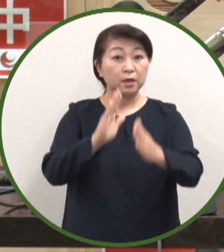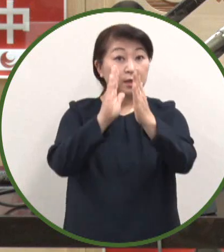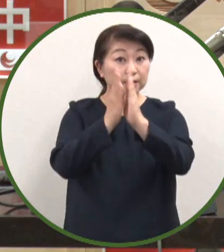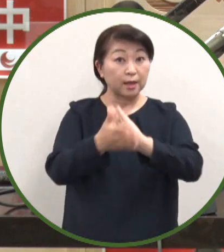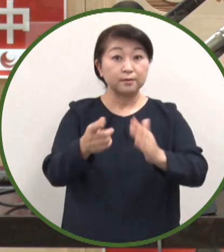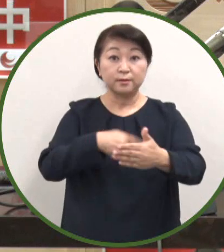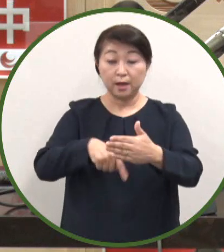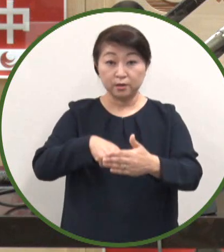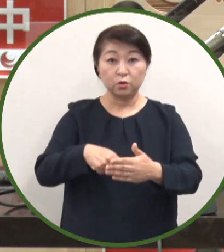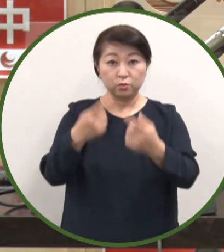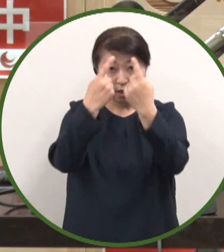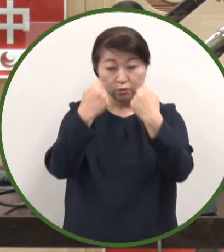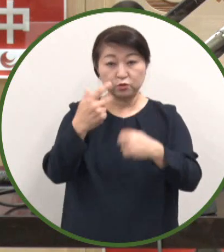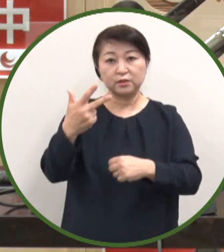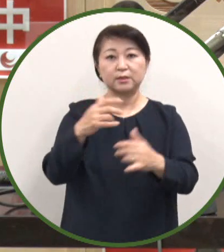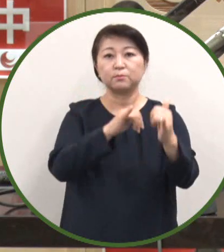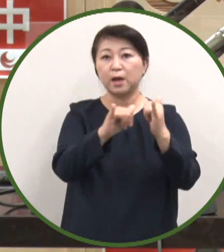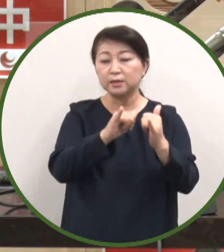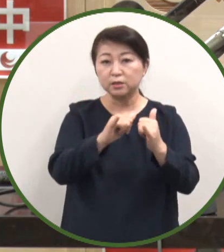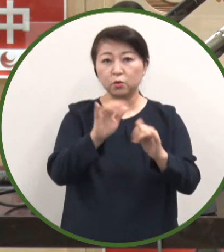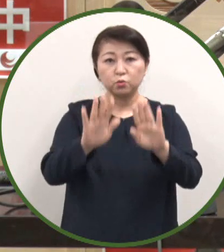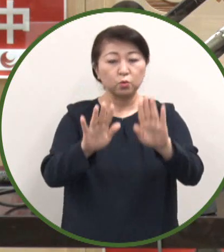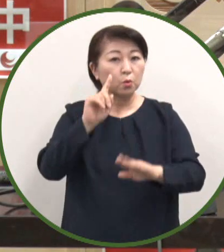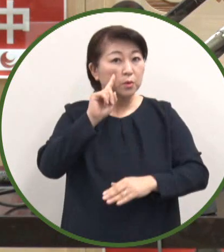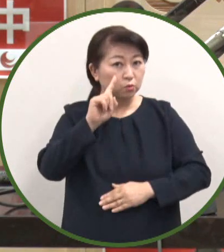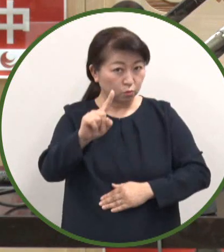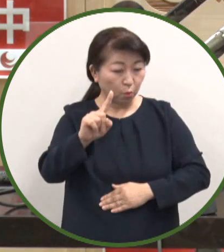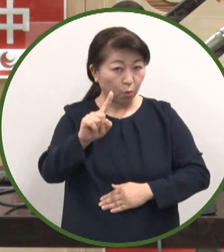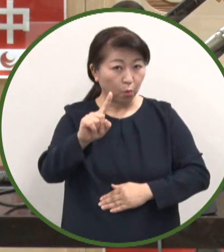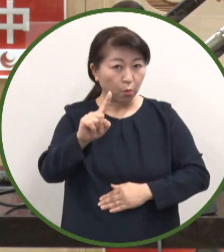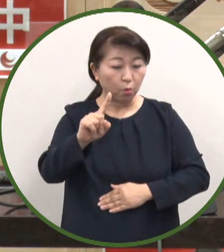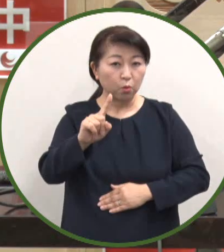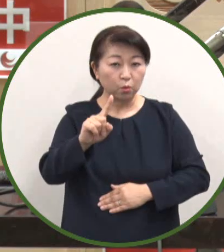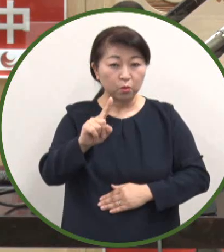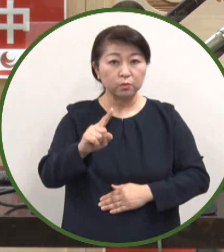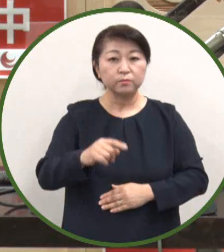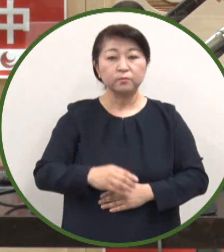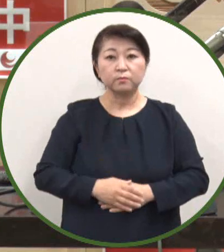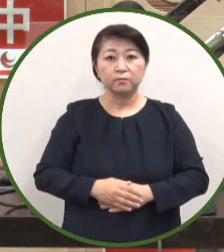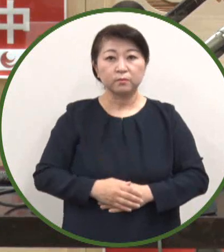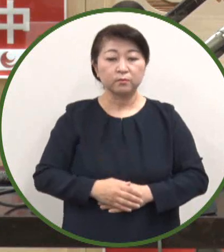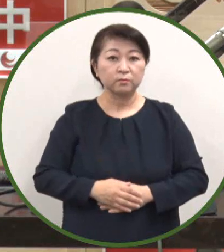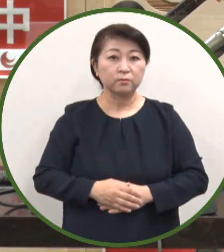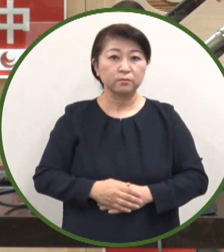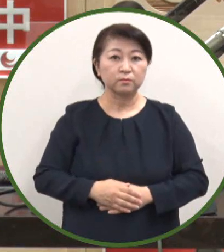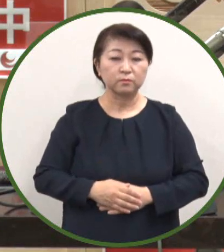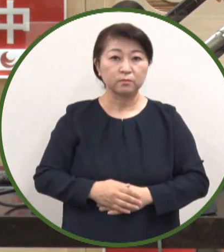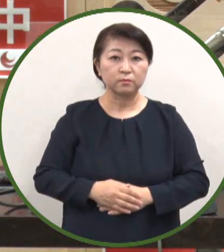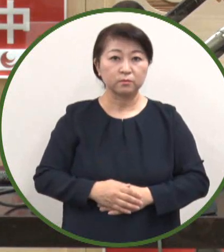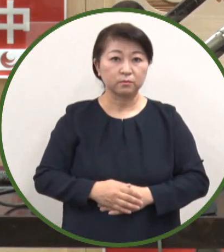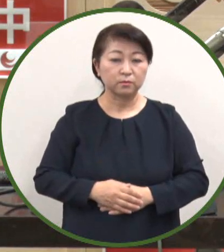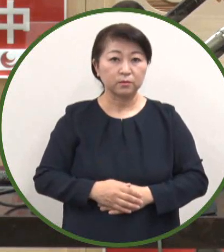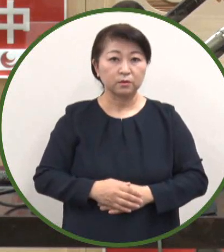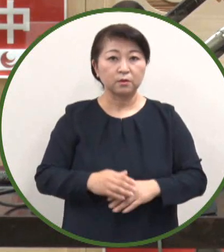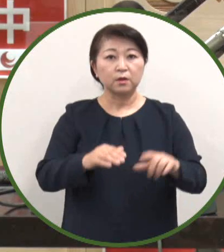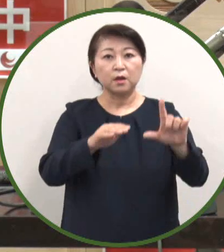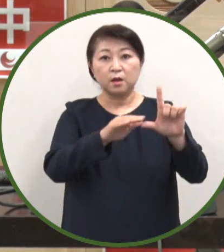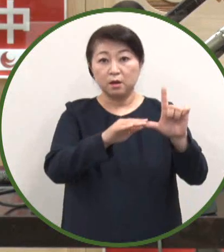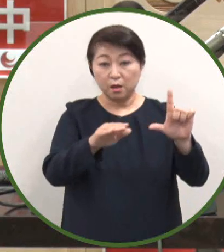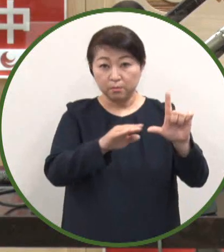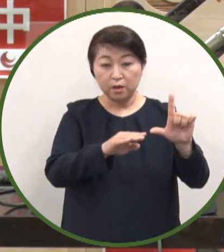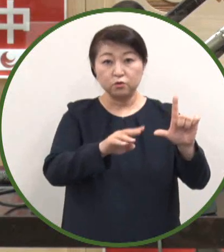染状況を見ますと、市町ごとの直近1週間の人口10万人あたりの新規報告数を示しており